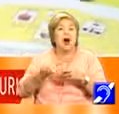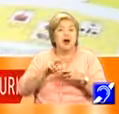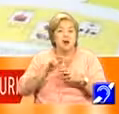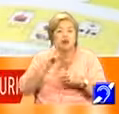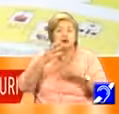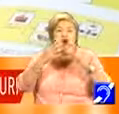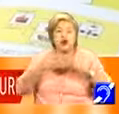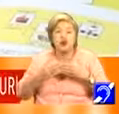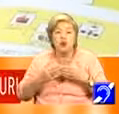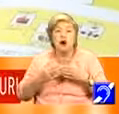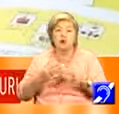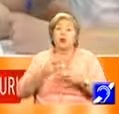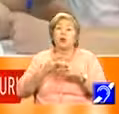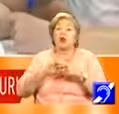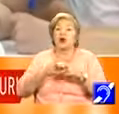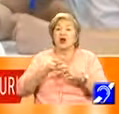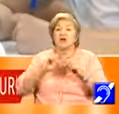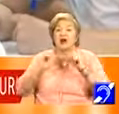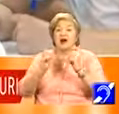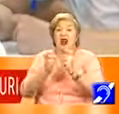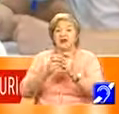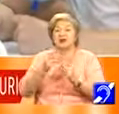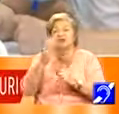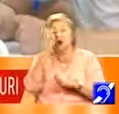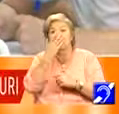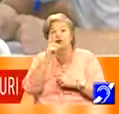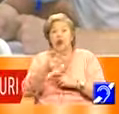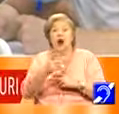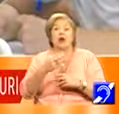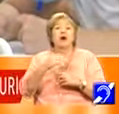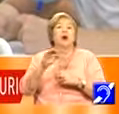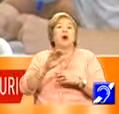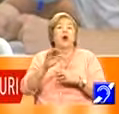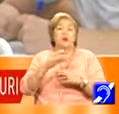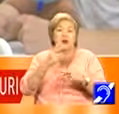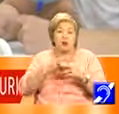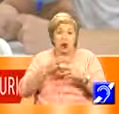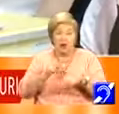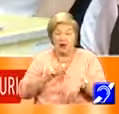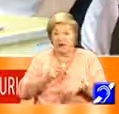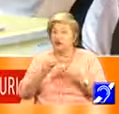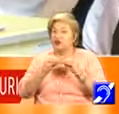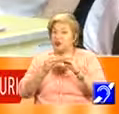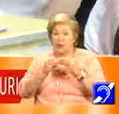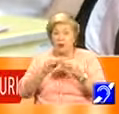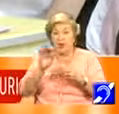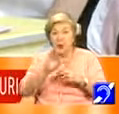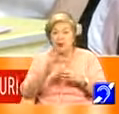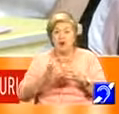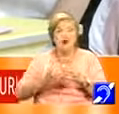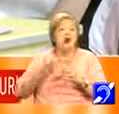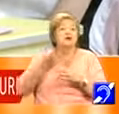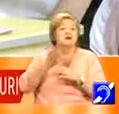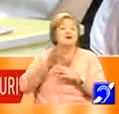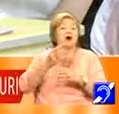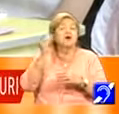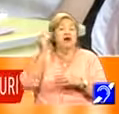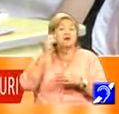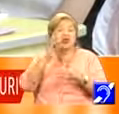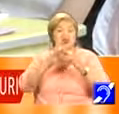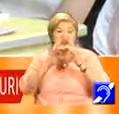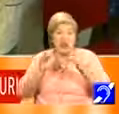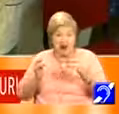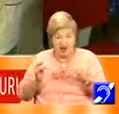numărul de cazuri din clase sau din școli, ceea ce înseamnă că elevii vor trece online, au posibilitatea de a